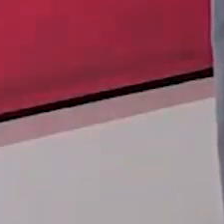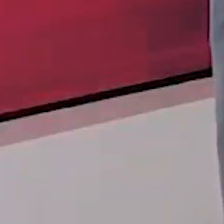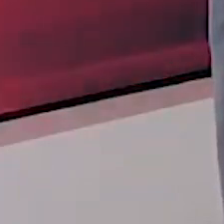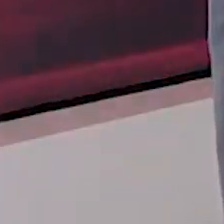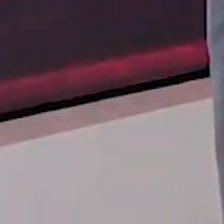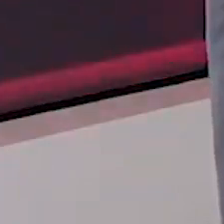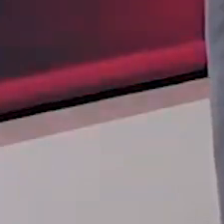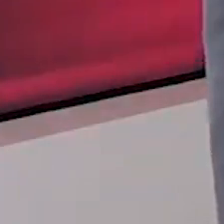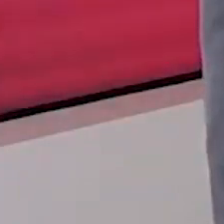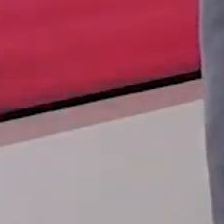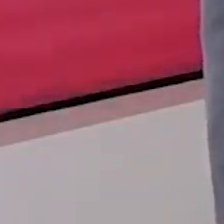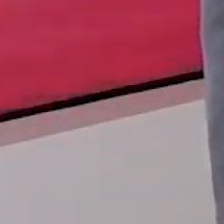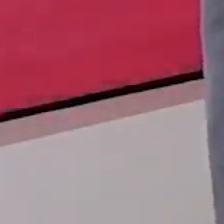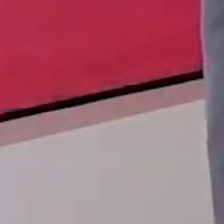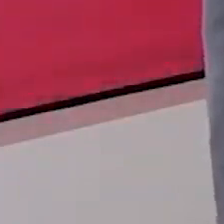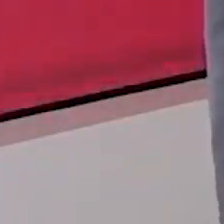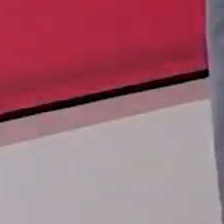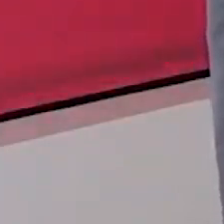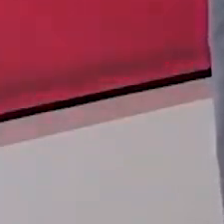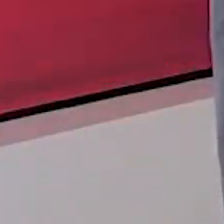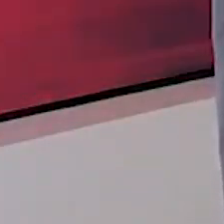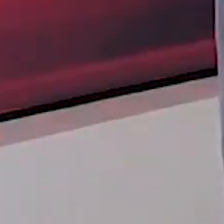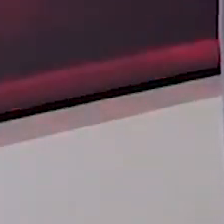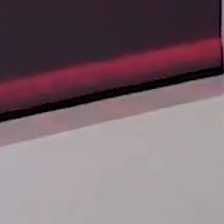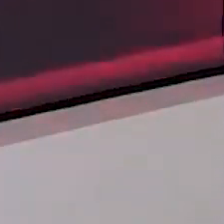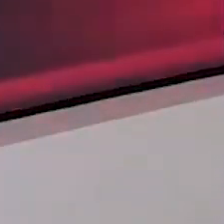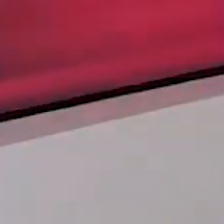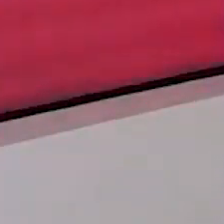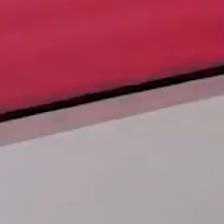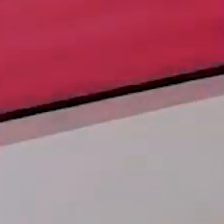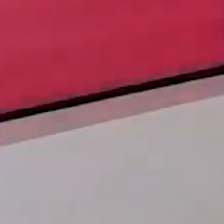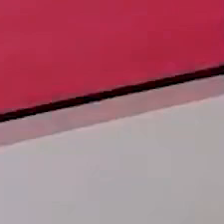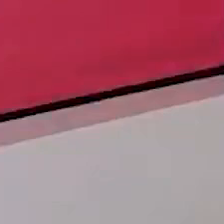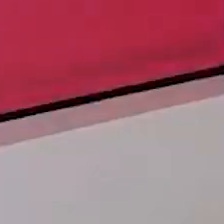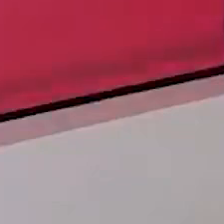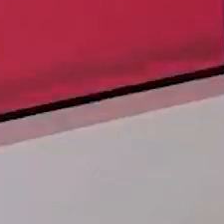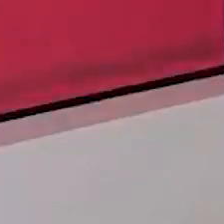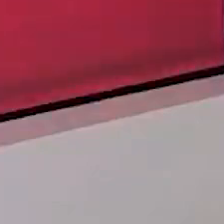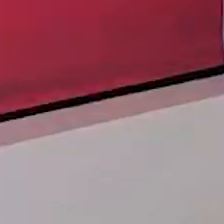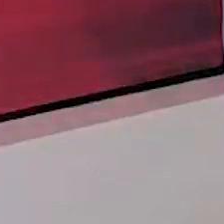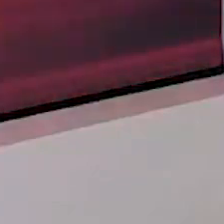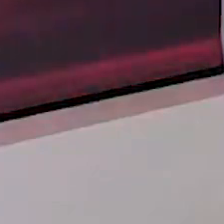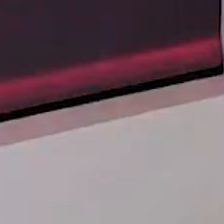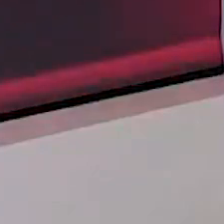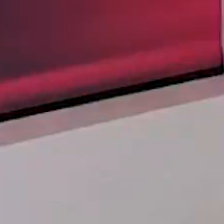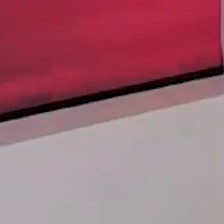sa GMA Pinoy TV at sa www.gmanews.tv.